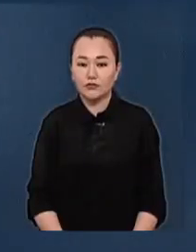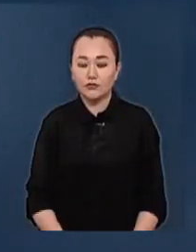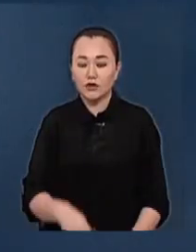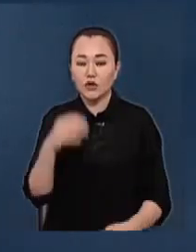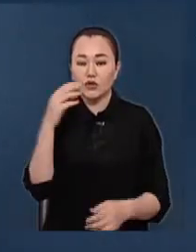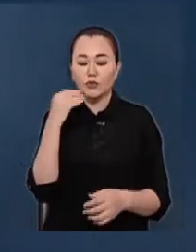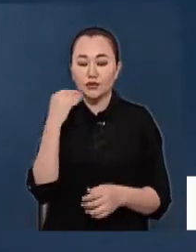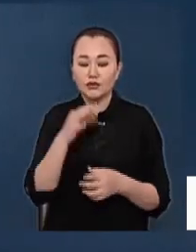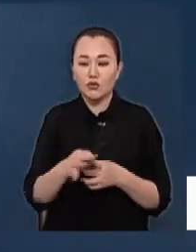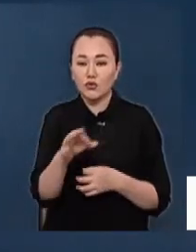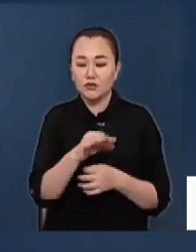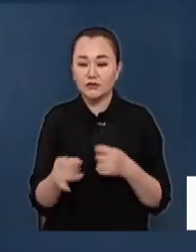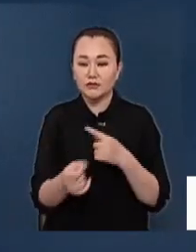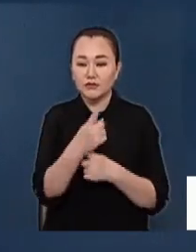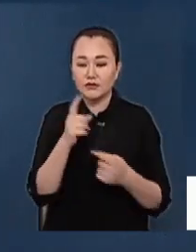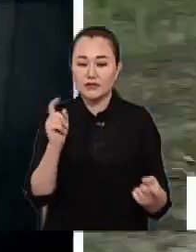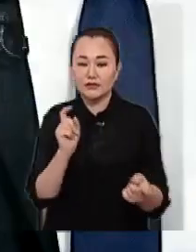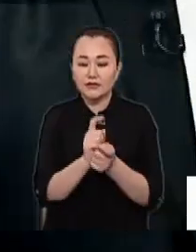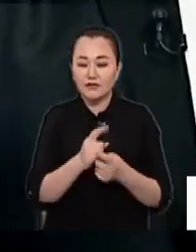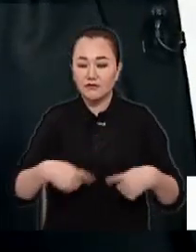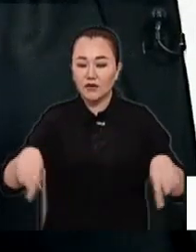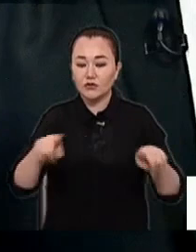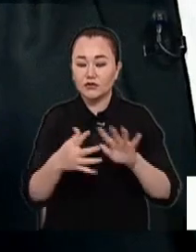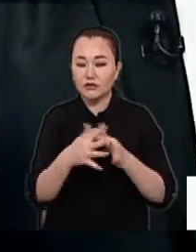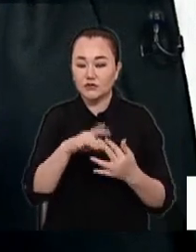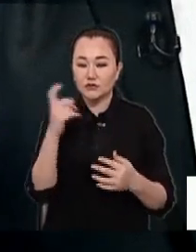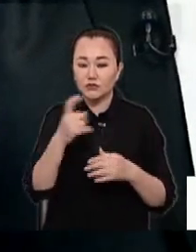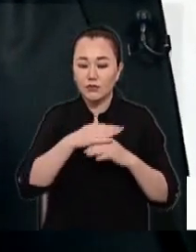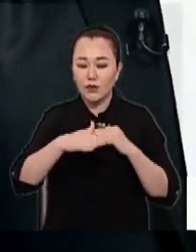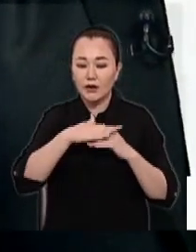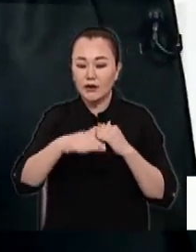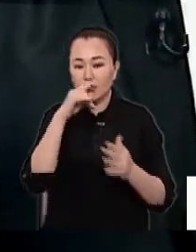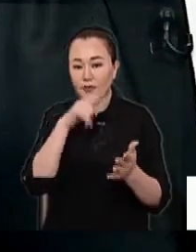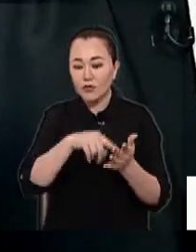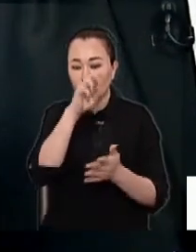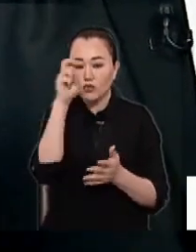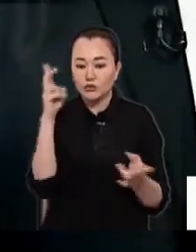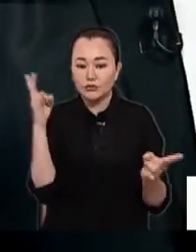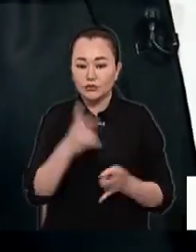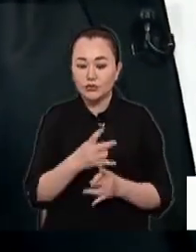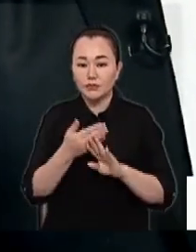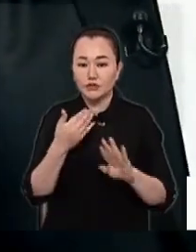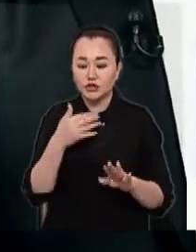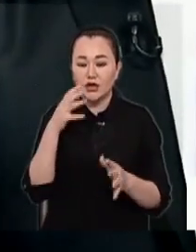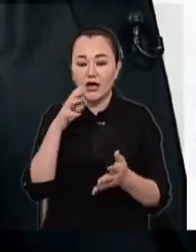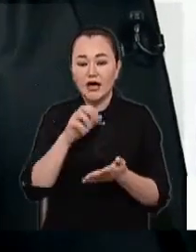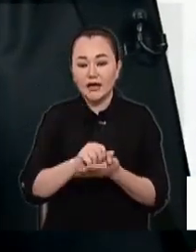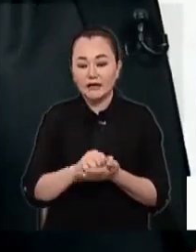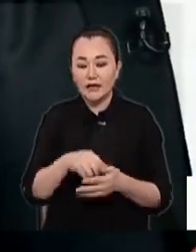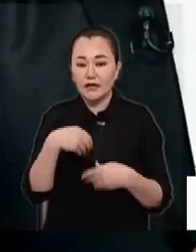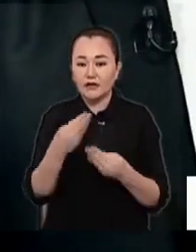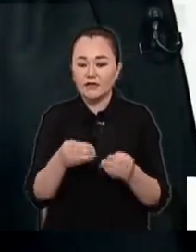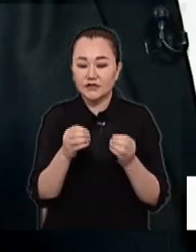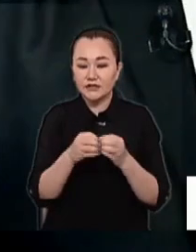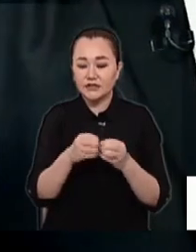В Туркестанской области разразился скандал вокруг сельхозполей, попавших под госнужды. Их прежние арендаторы, отдавшие